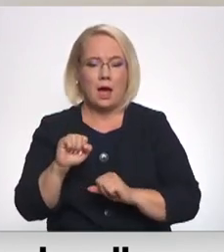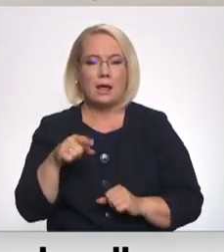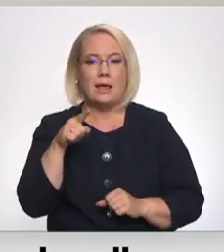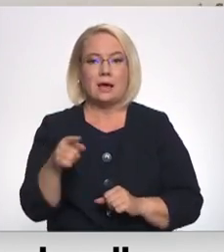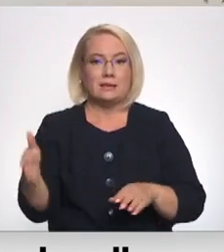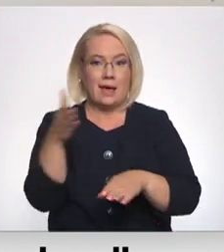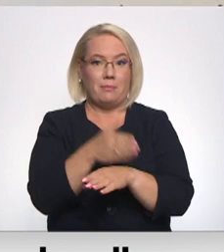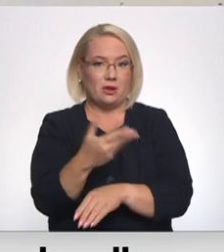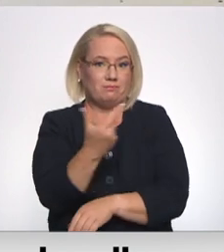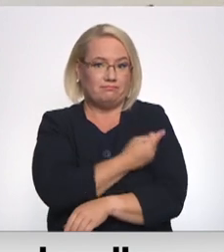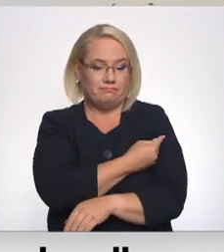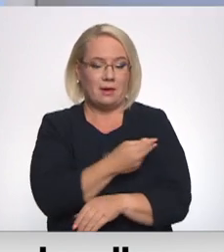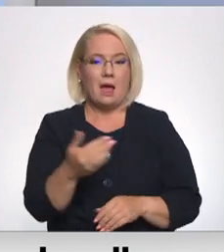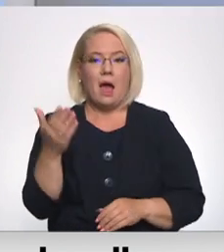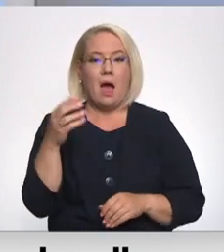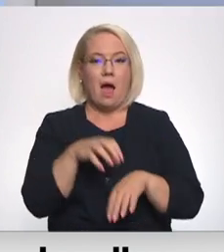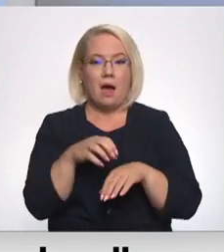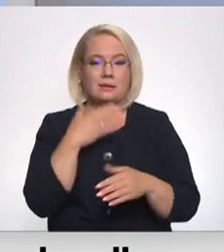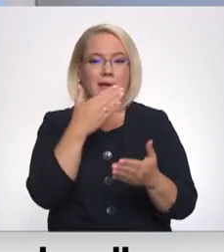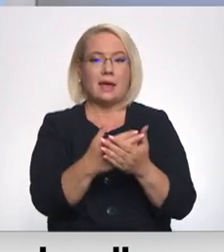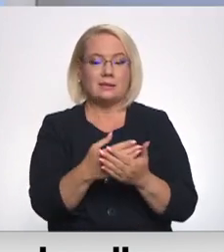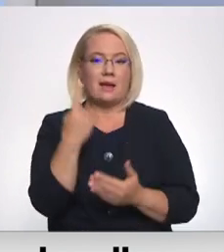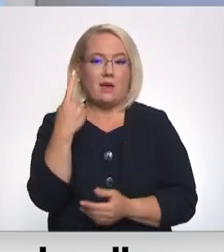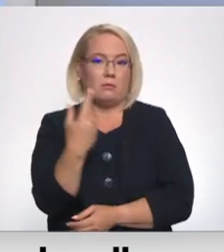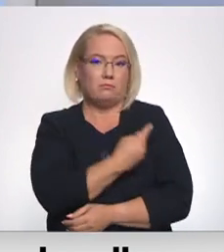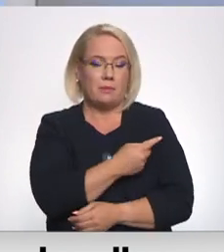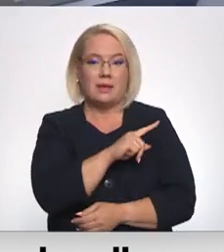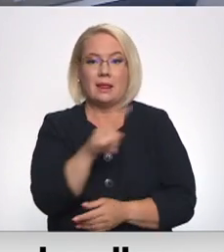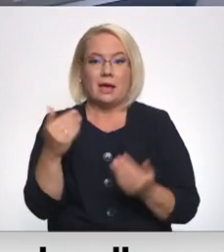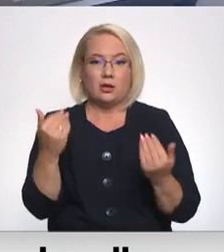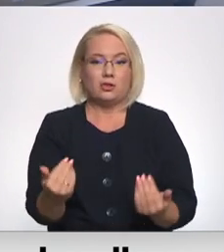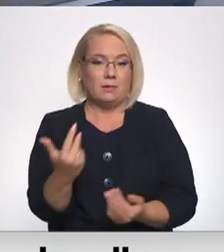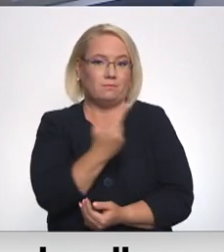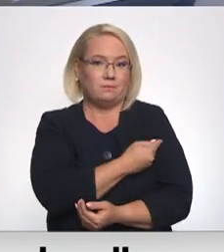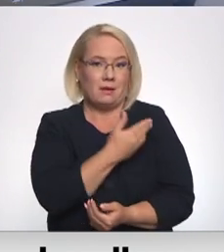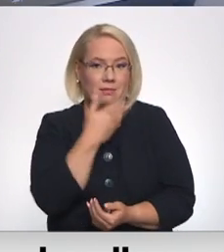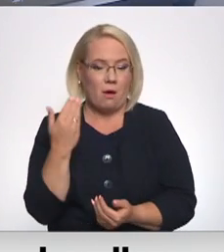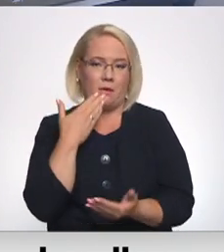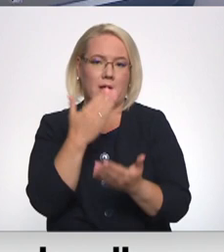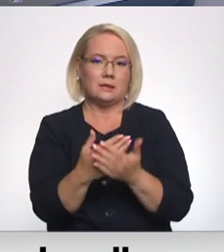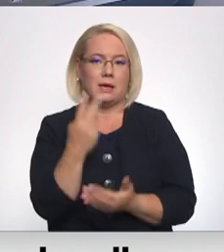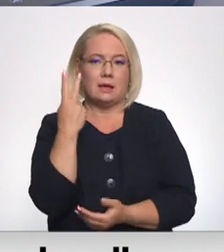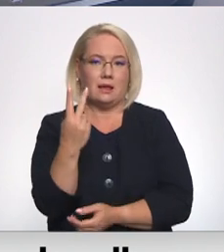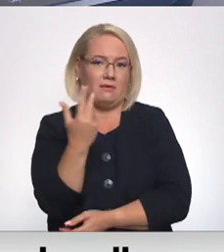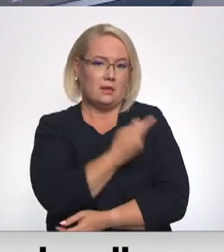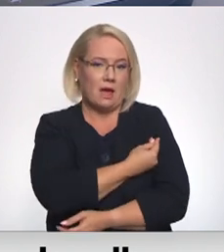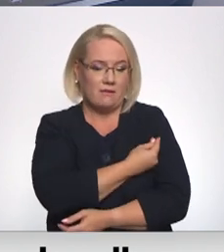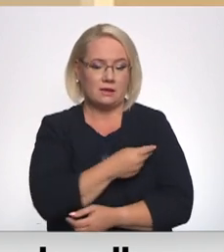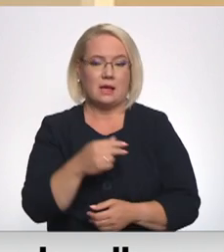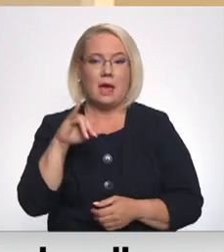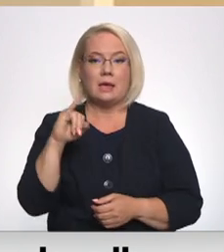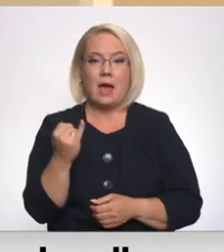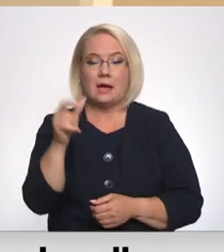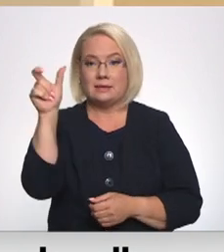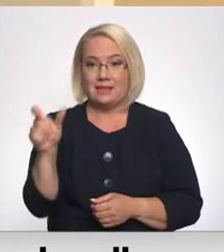Covidu, ārsti iesaka saņemt vienu devu, bet, ja līdz šim potes nav saņemtas, rekomendē divas devas. Ja cilvēks iepriekš nav